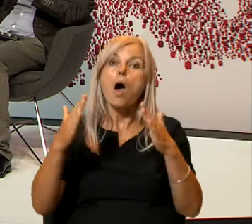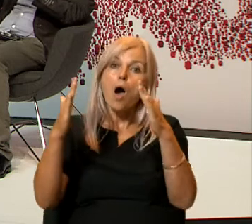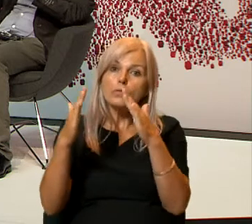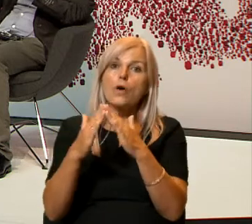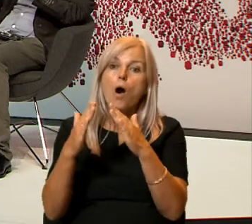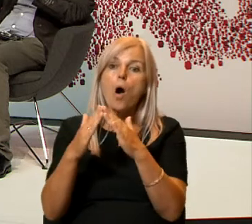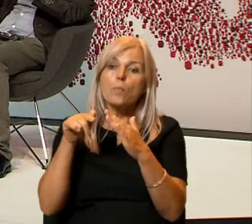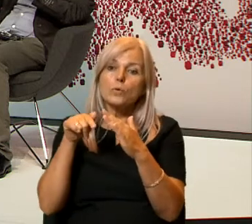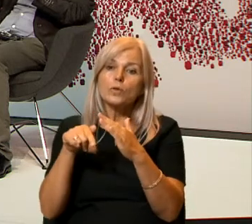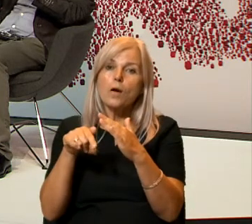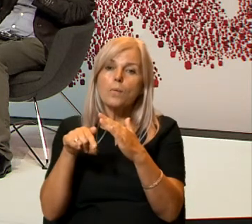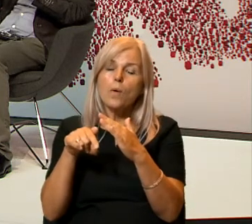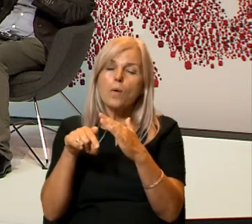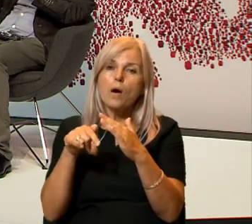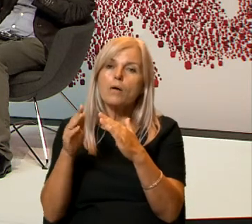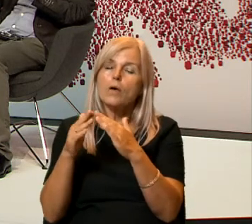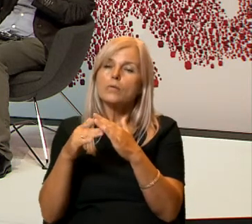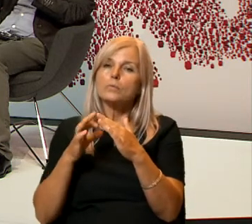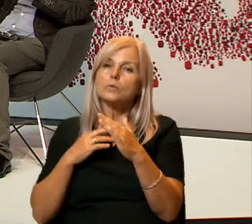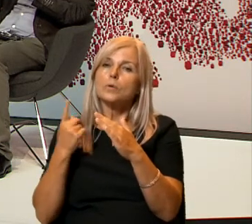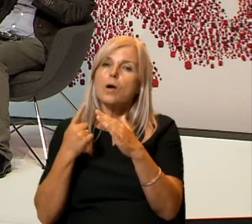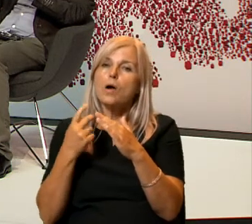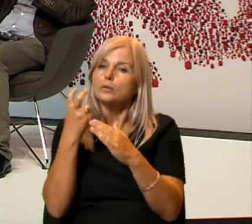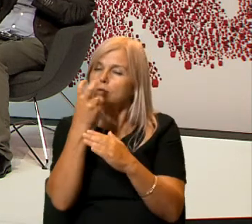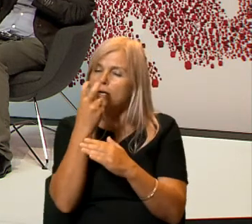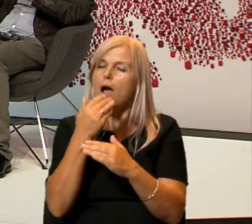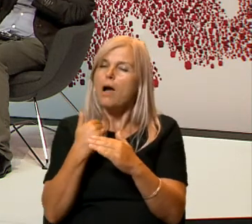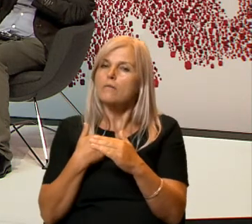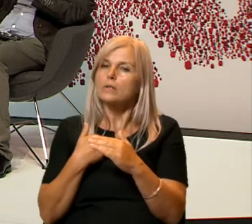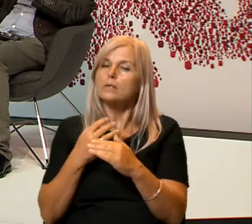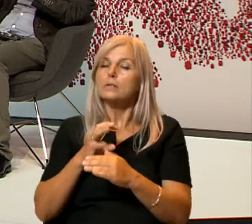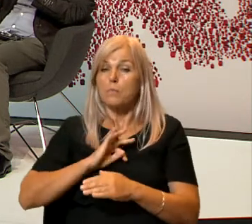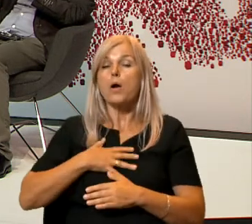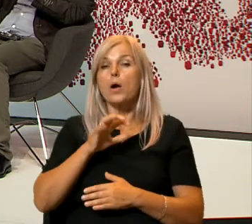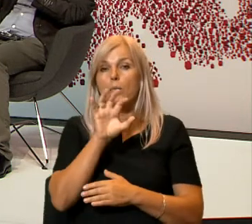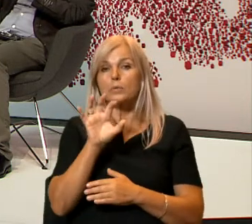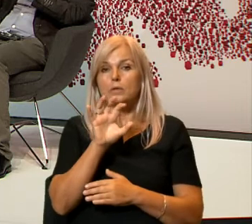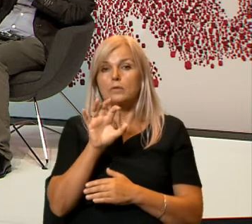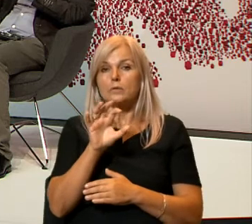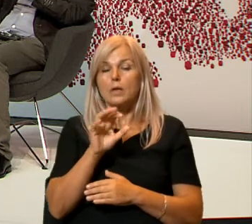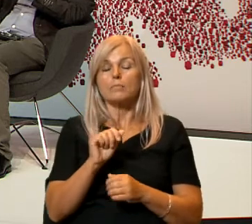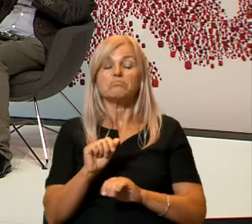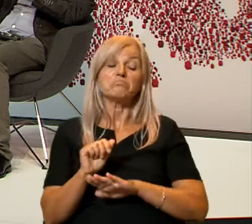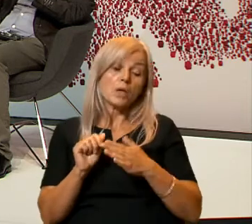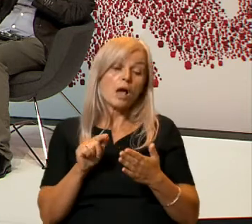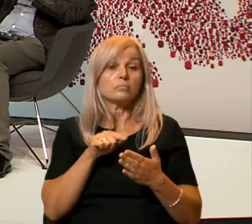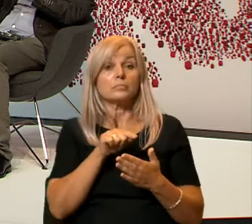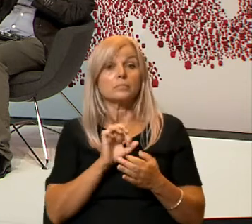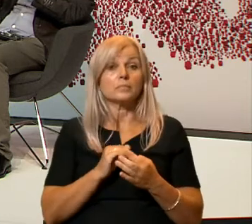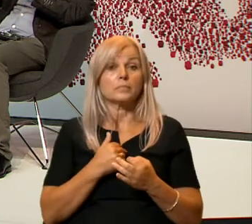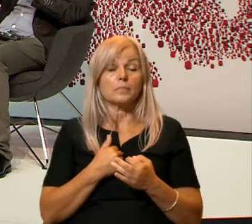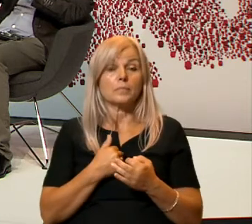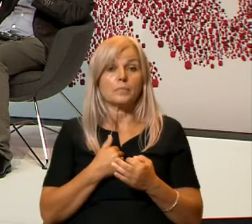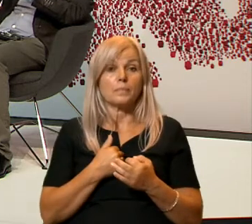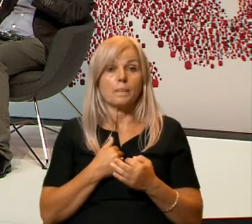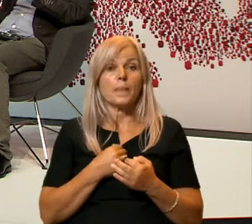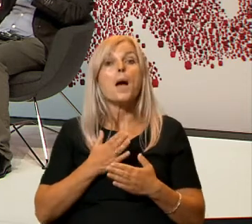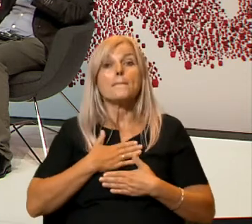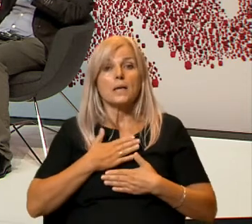mi się to bardzo ciekawe. Z moich obserwacji wynika, że z jednej strony